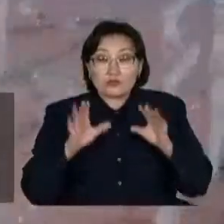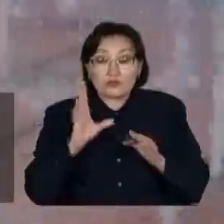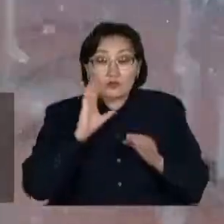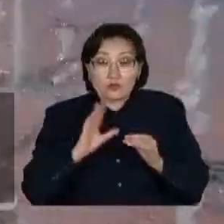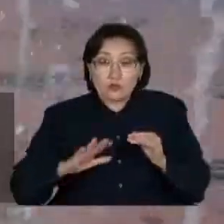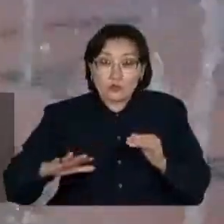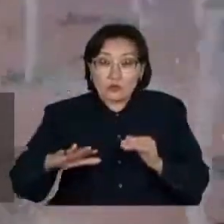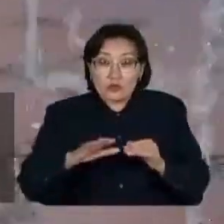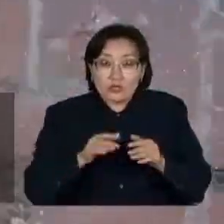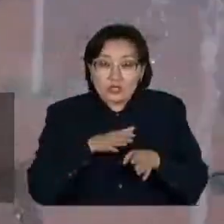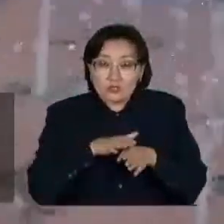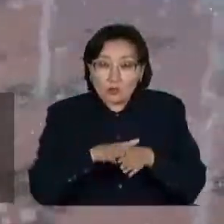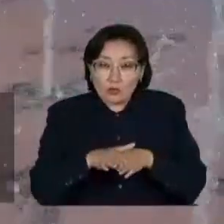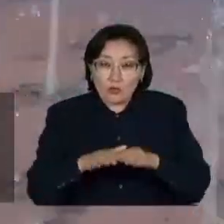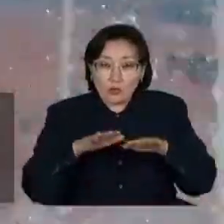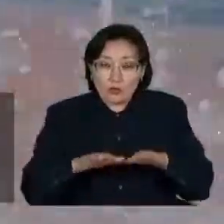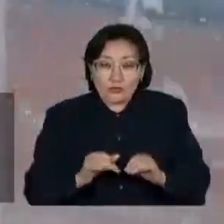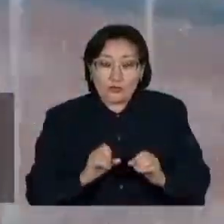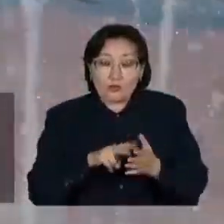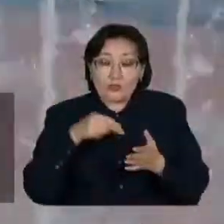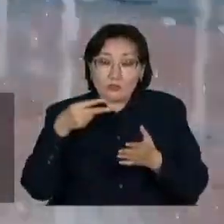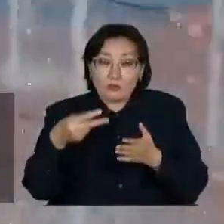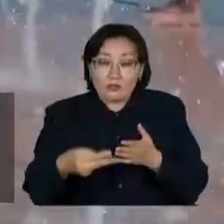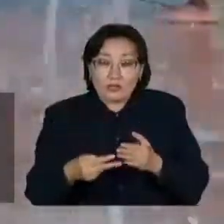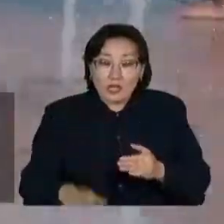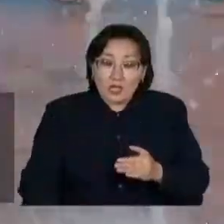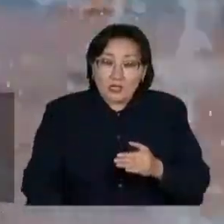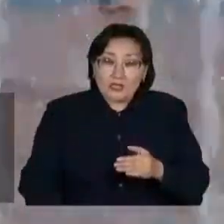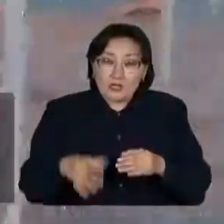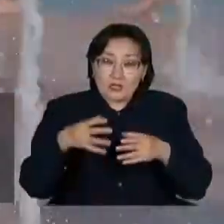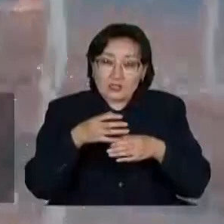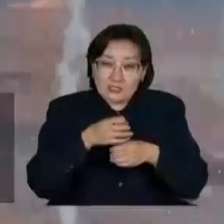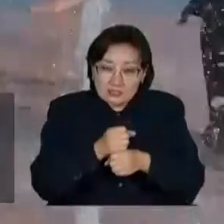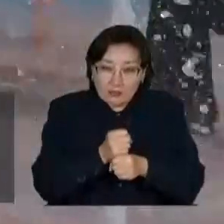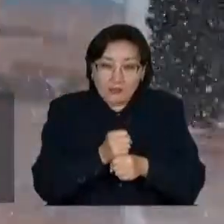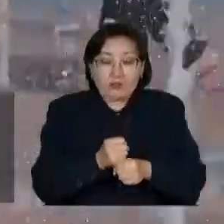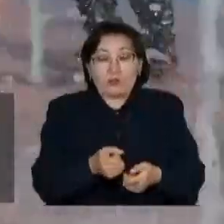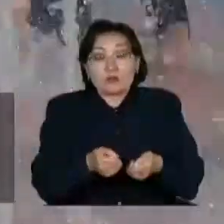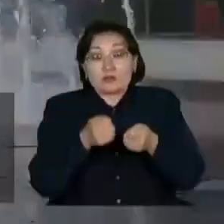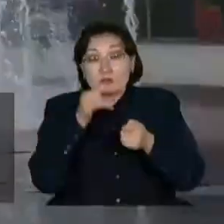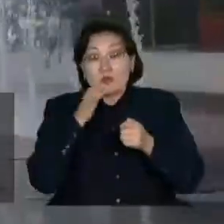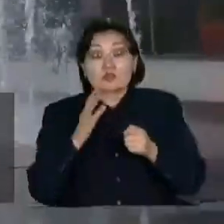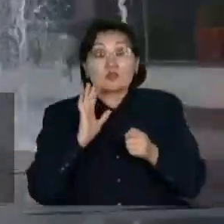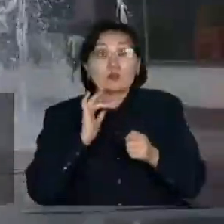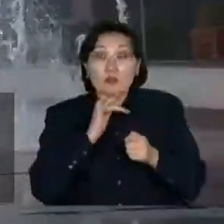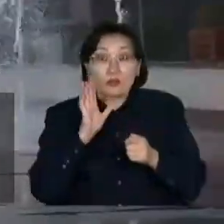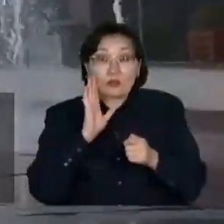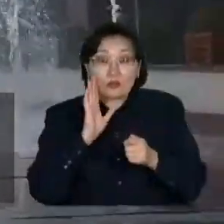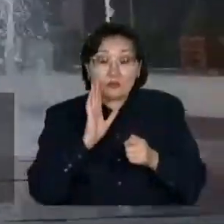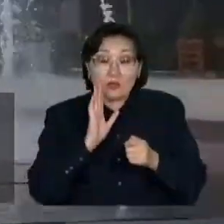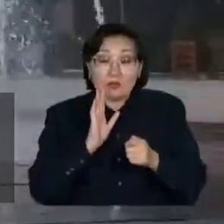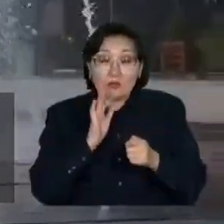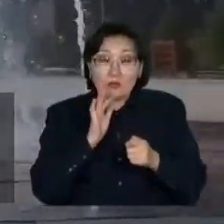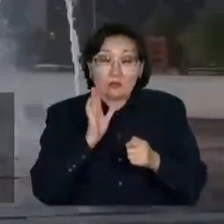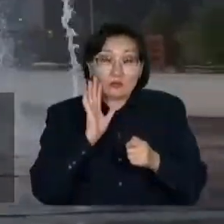орынға құлап кетеді. Сөйтіп аяғы сорғыға қысылып, ұзақ уақыт шыға алмай қалыпты. Болжам бойынша ол көп мөлшерде су жұтып тұншығып